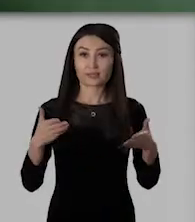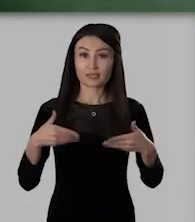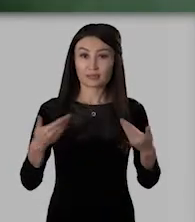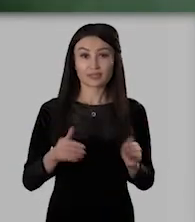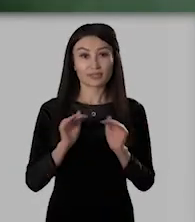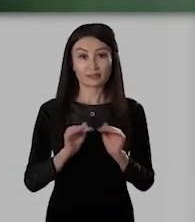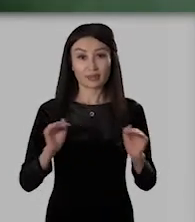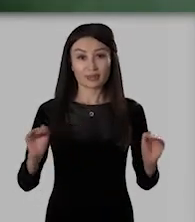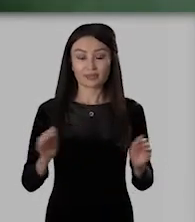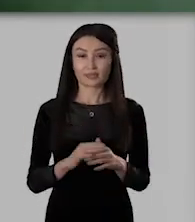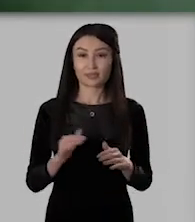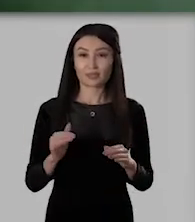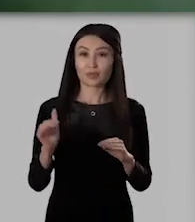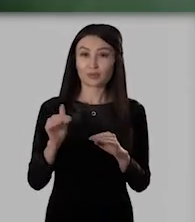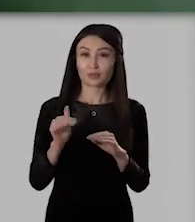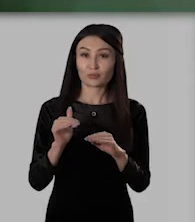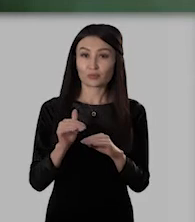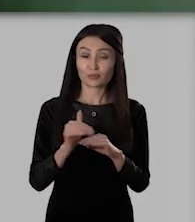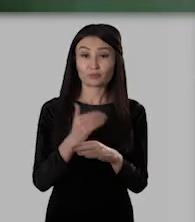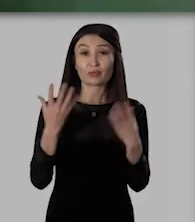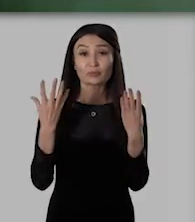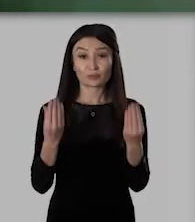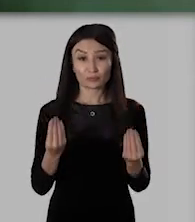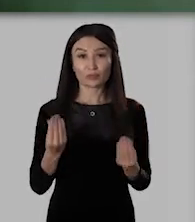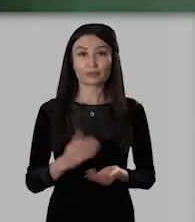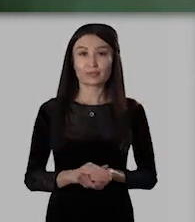Саламатсыңарбы балдар? Кутмандуу күнүңөр менен.